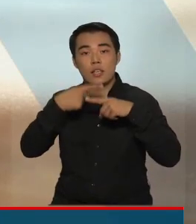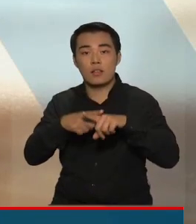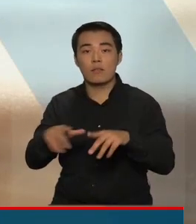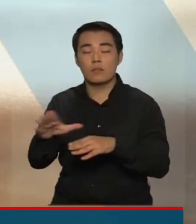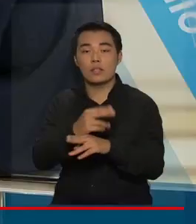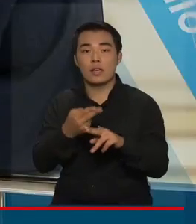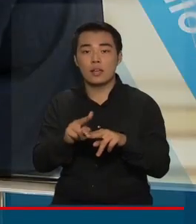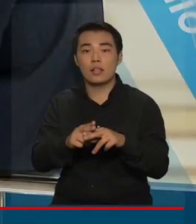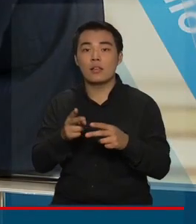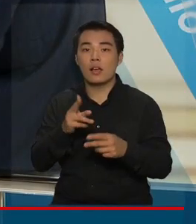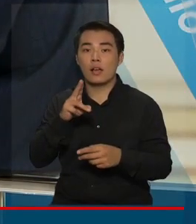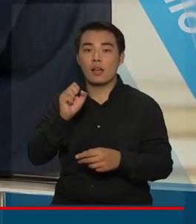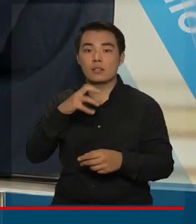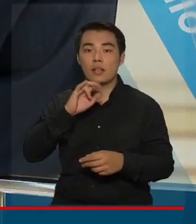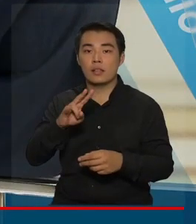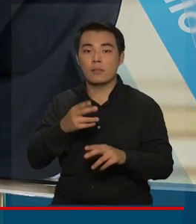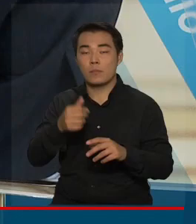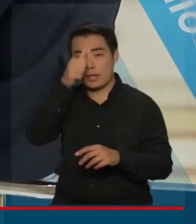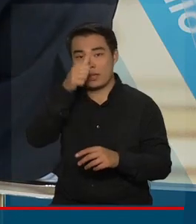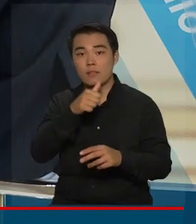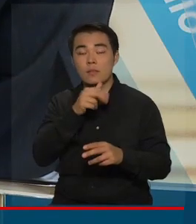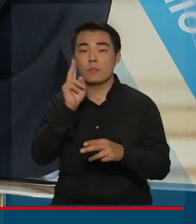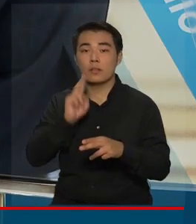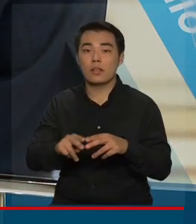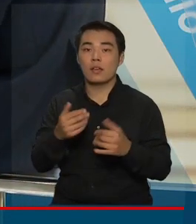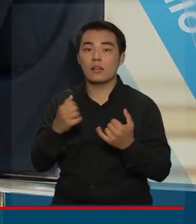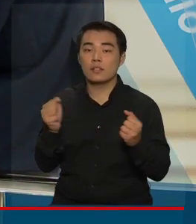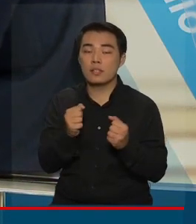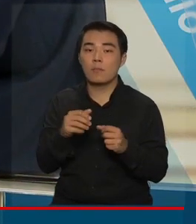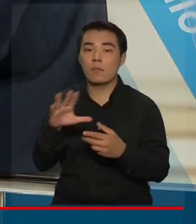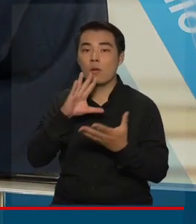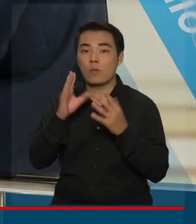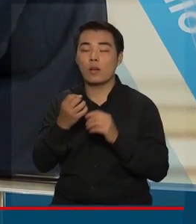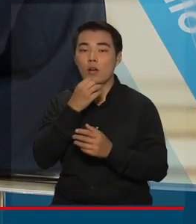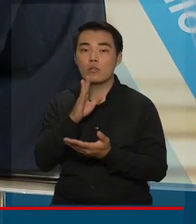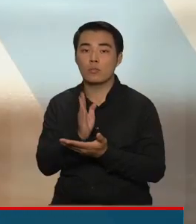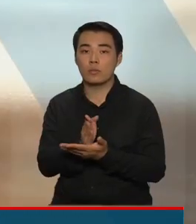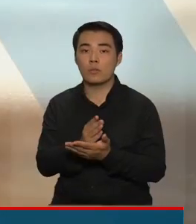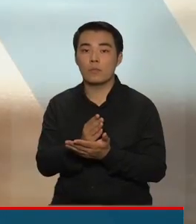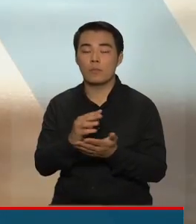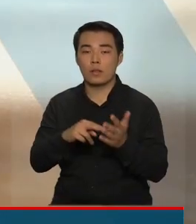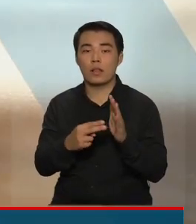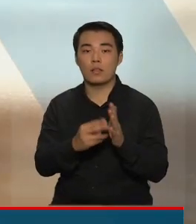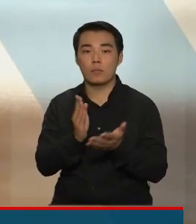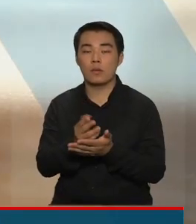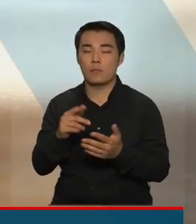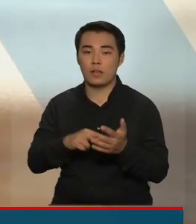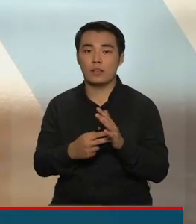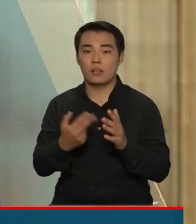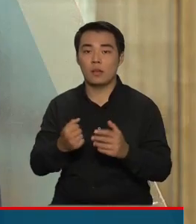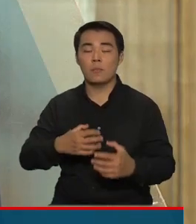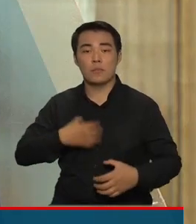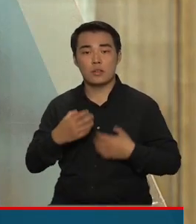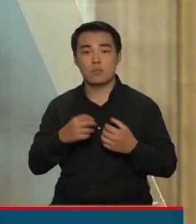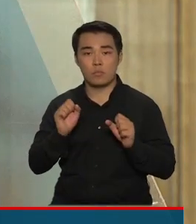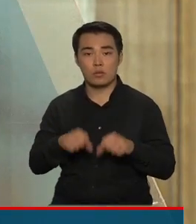бәрі қазан айына дейін бітіп, соны қысты жақсы өтеміз деп сонда жоспармен келе жатырмыз. Жоспар? Жоспар. Тек жоспар? Жоспар. Алаңдауға негіз